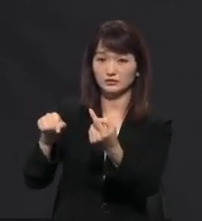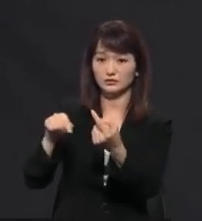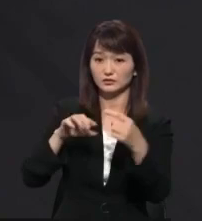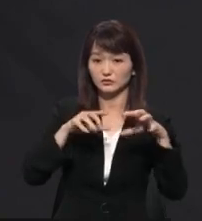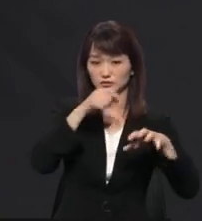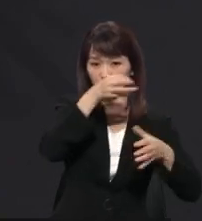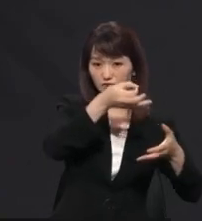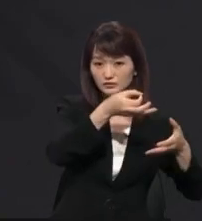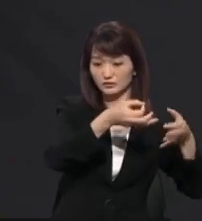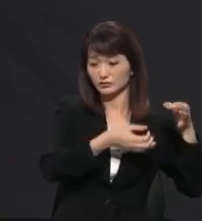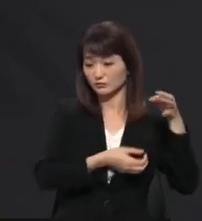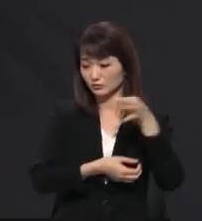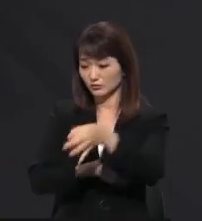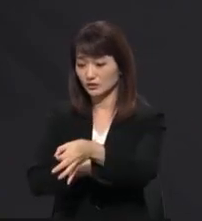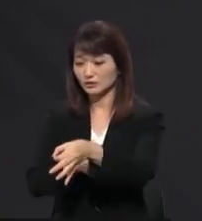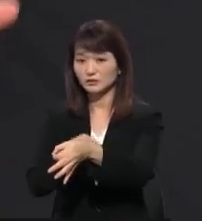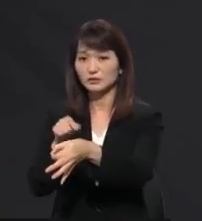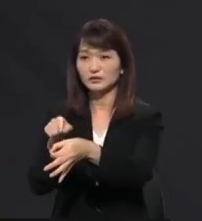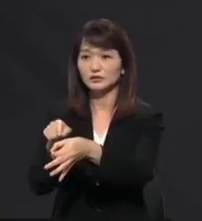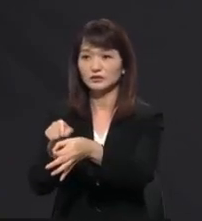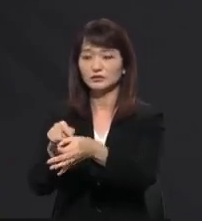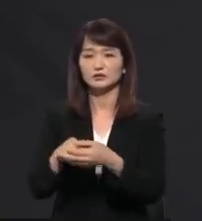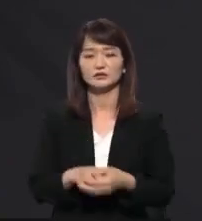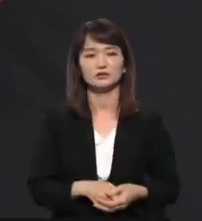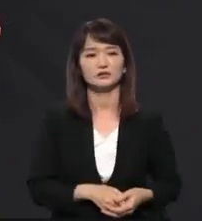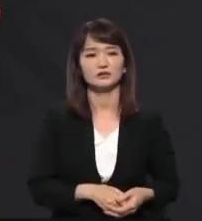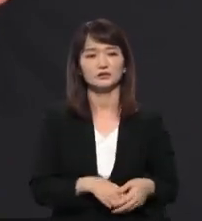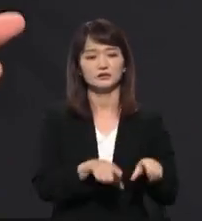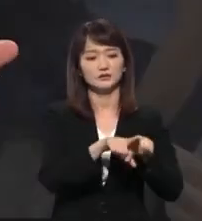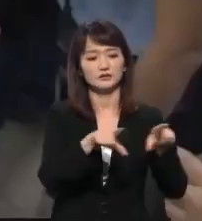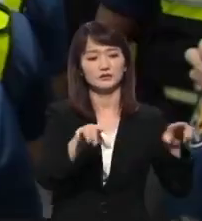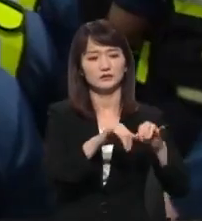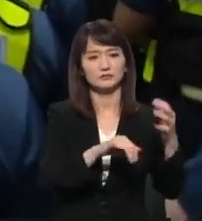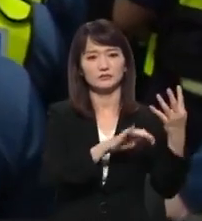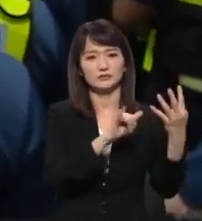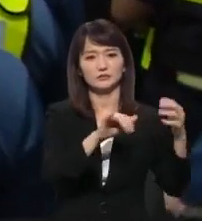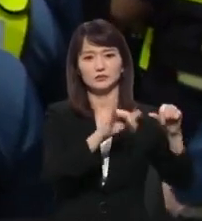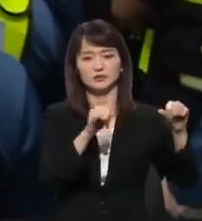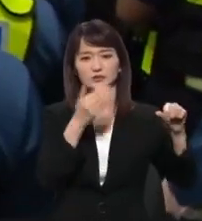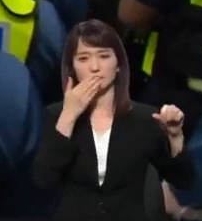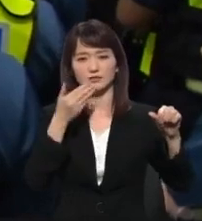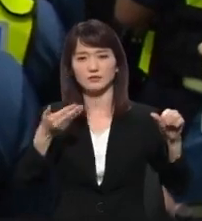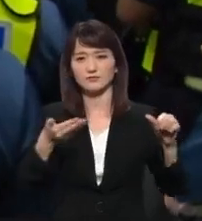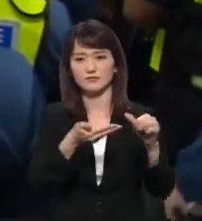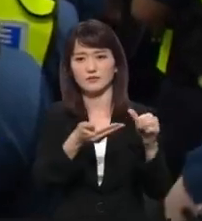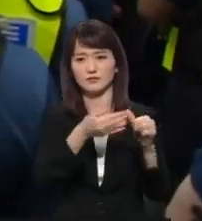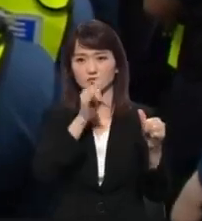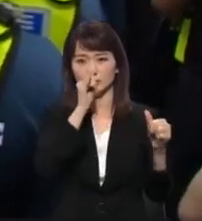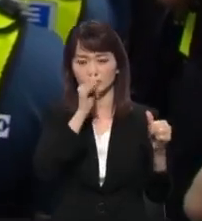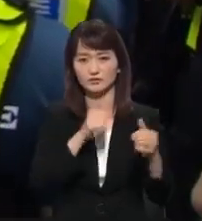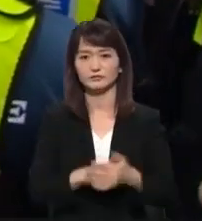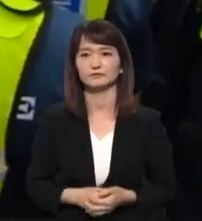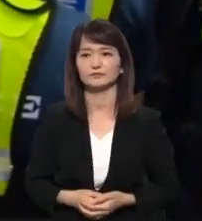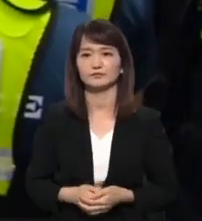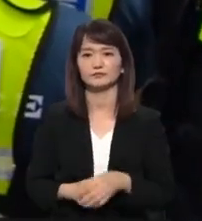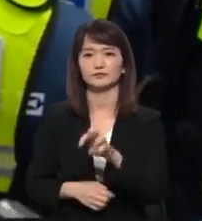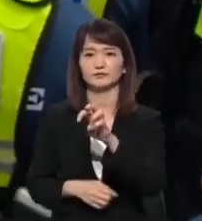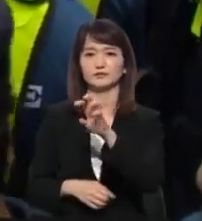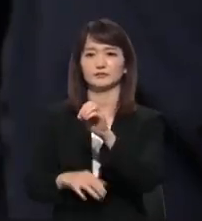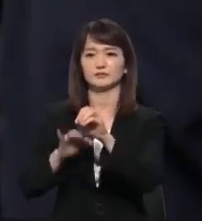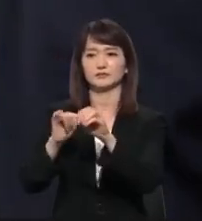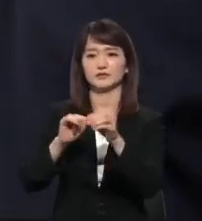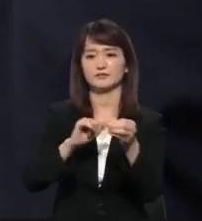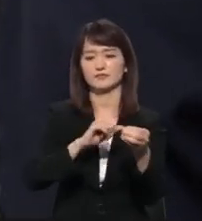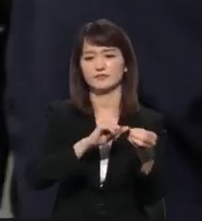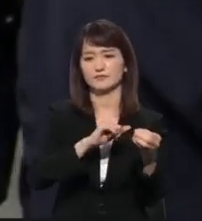국가예산을 줄 돈이면 비장애인 4명 5명을 먹여 살릴 수 있다라는 이유로 30만 명을 학살한